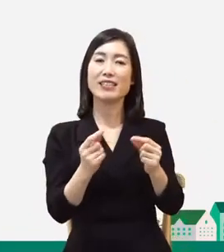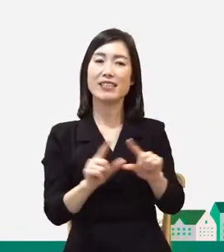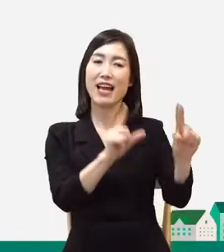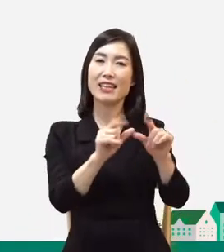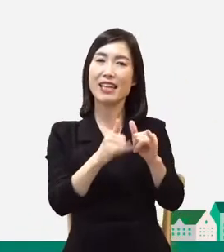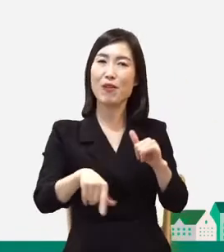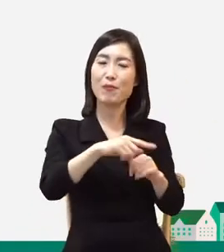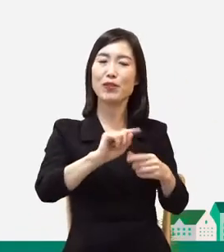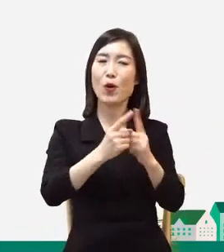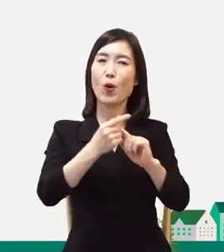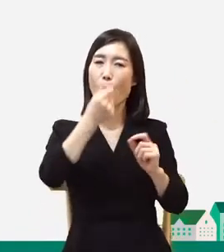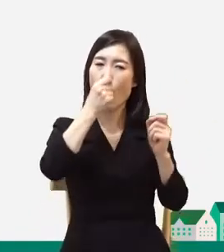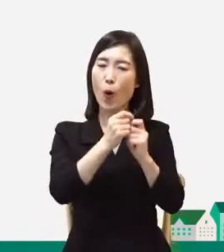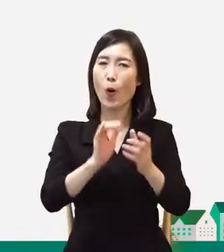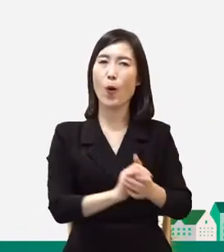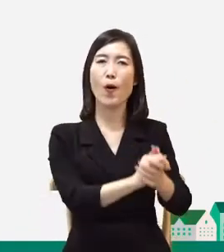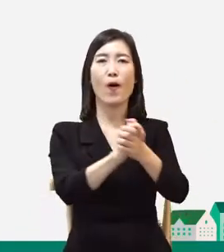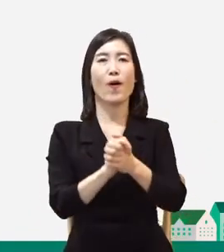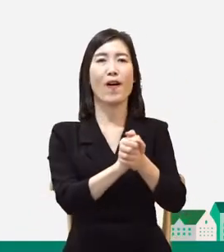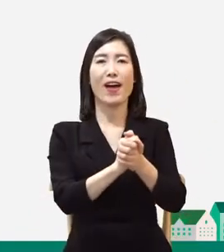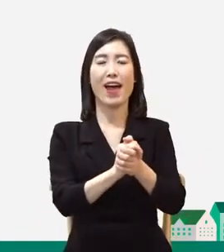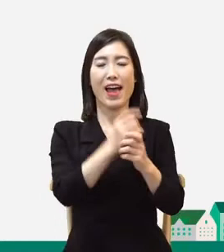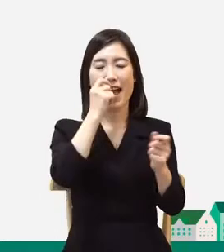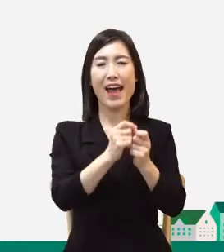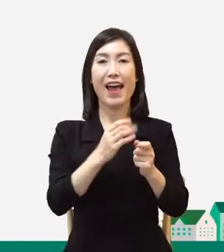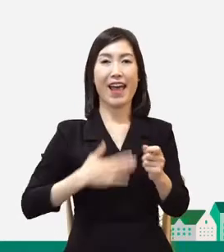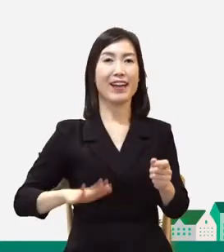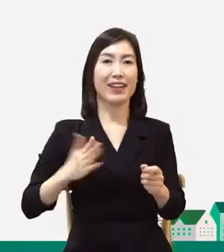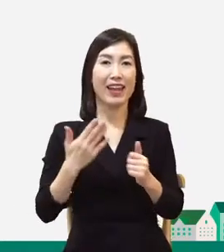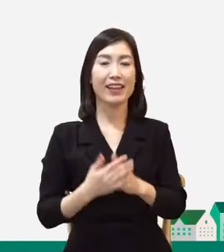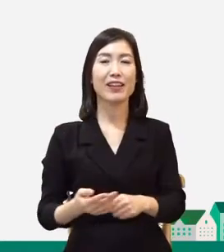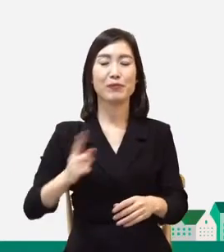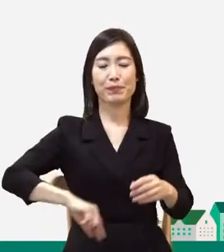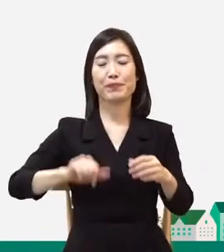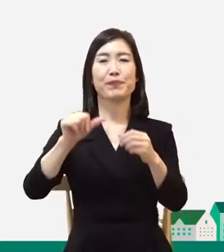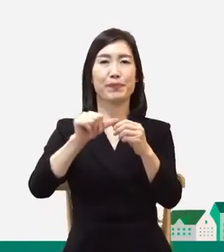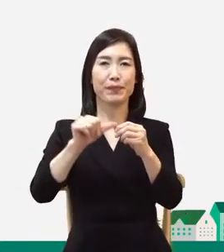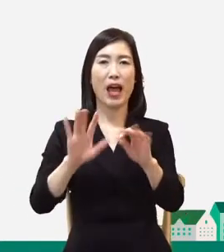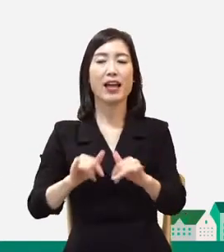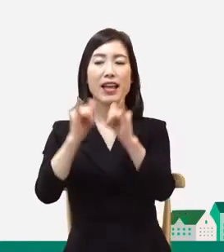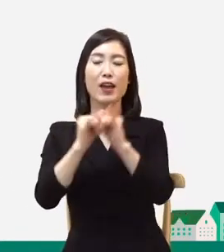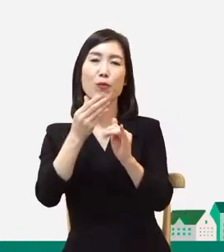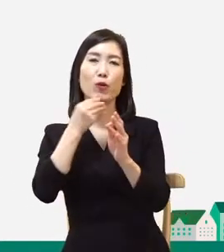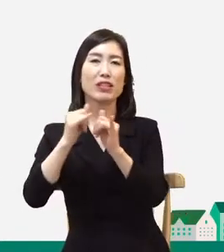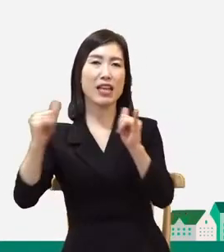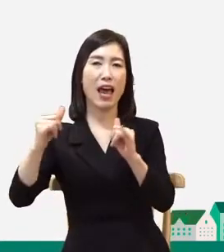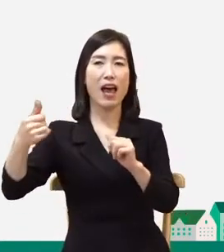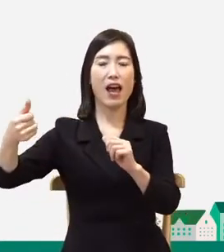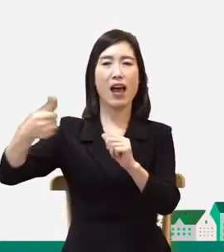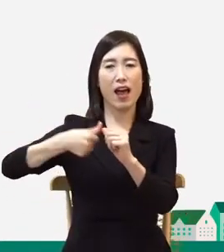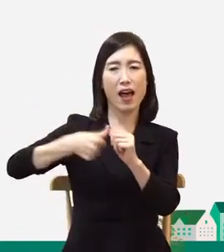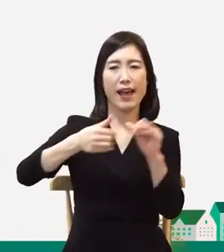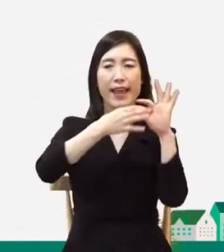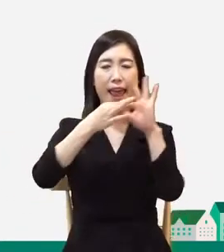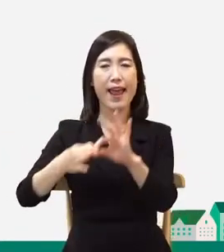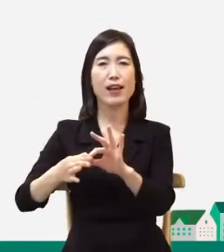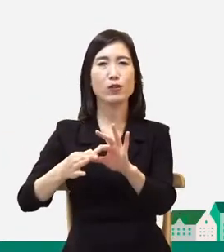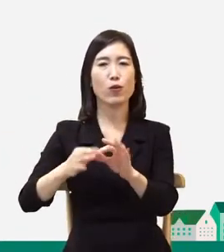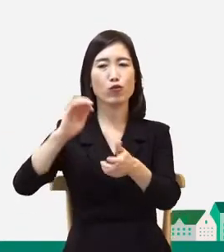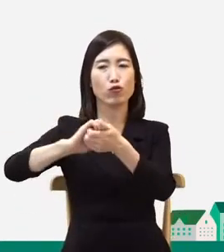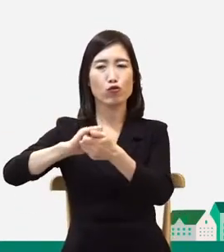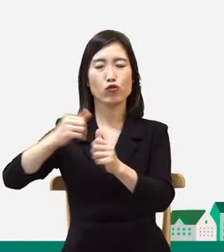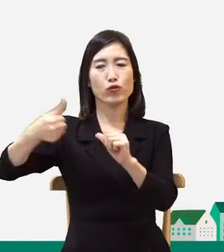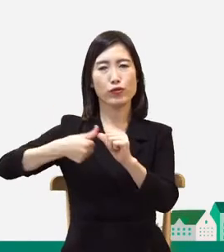정서적 지지관계가 만들어졌습니다. 다섯 번째는 사회복지사와의 지속적인 상담을 통한